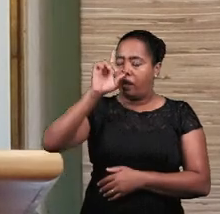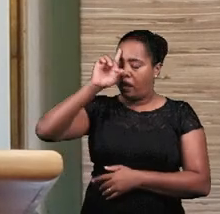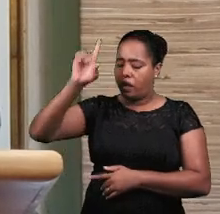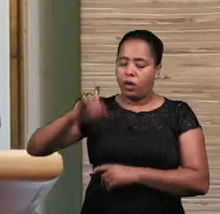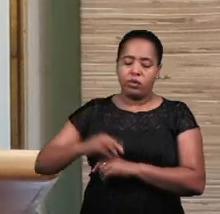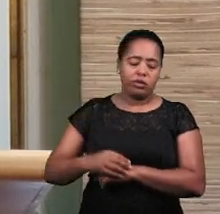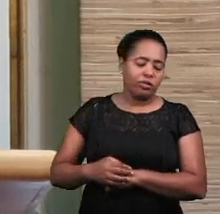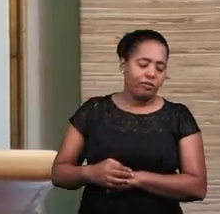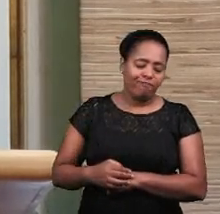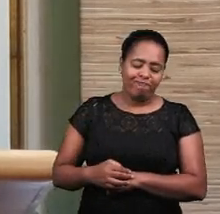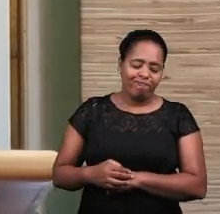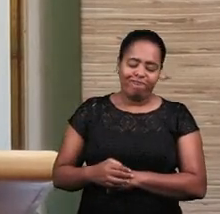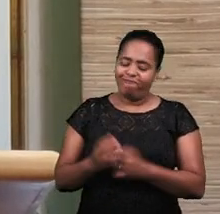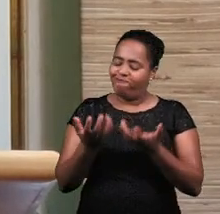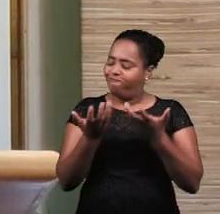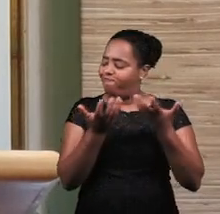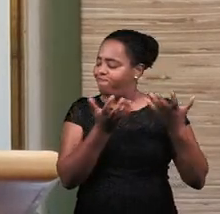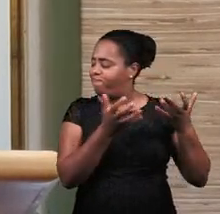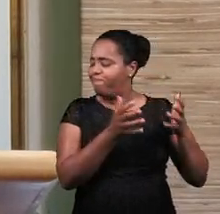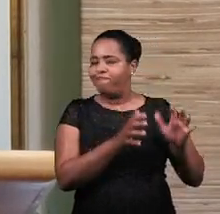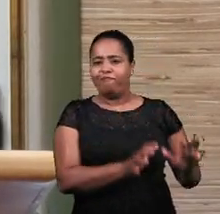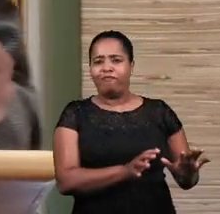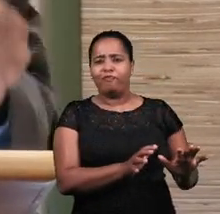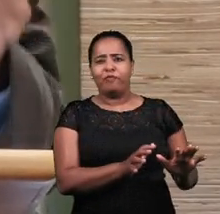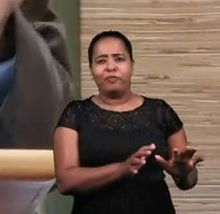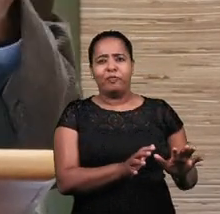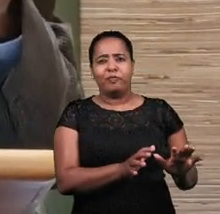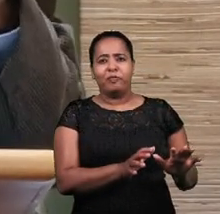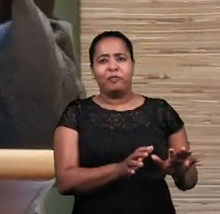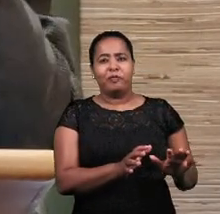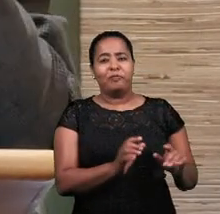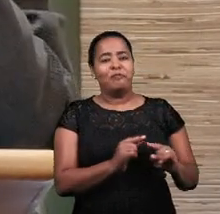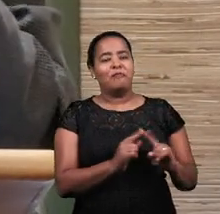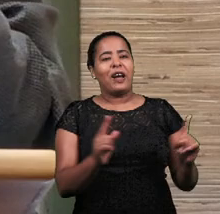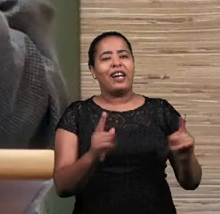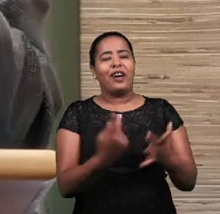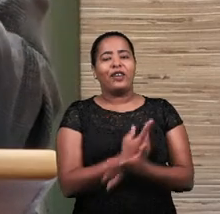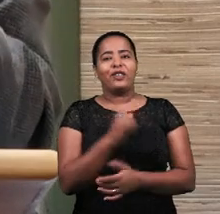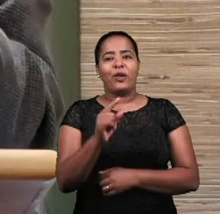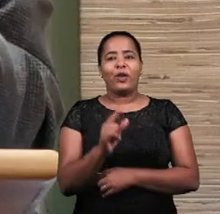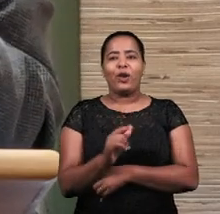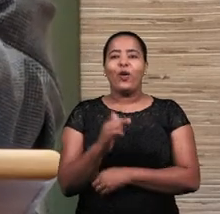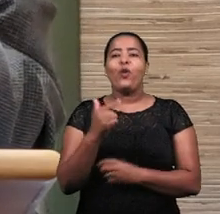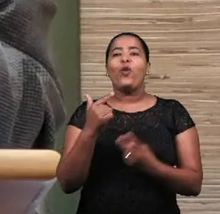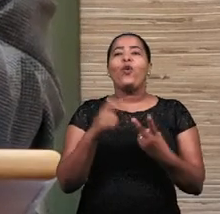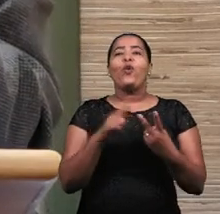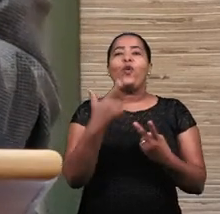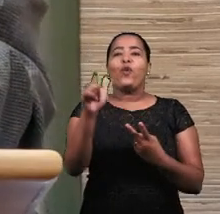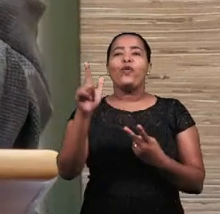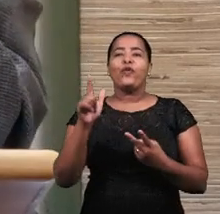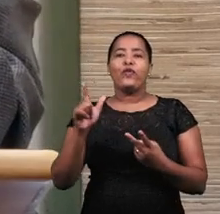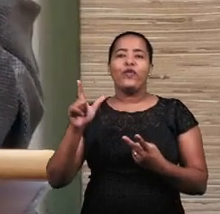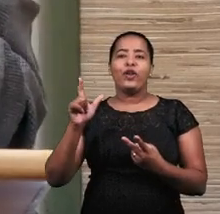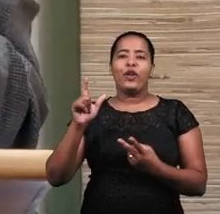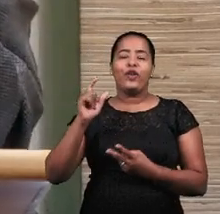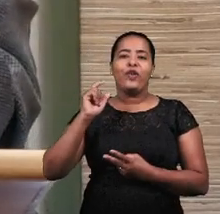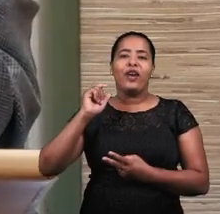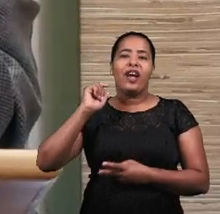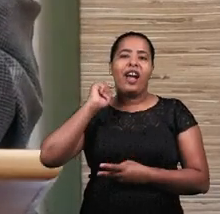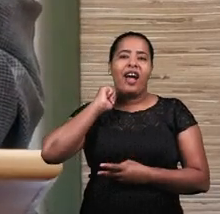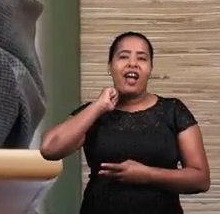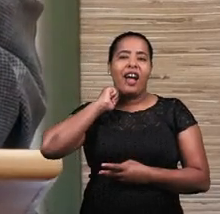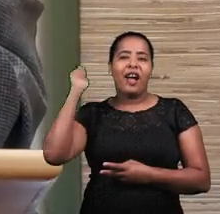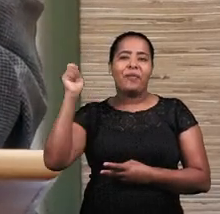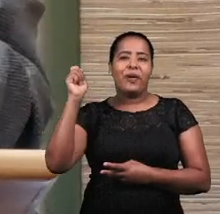voilà le problème. Quand Dieu n'a pas accepté son offrande, Abel est venu et a offert l'agneau, la victime,